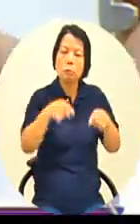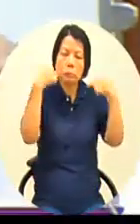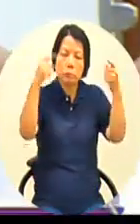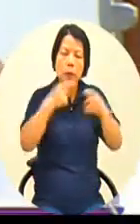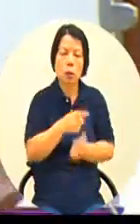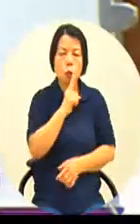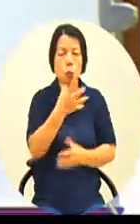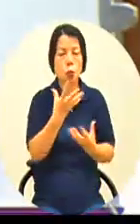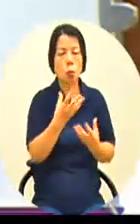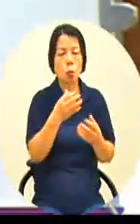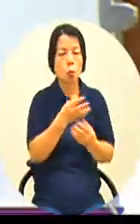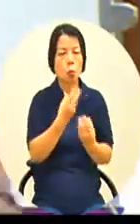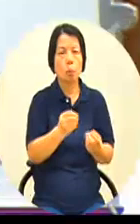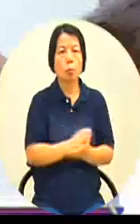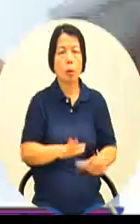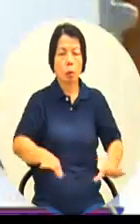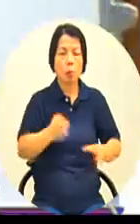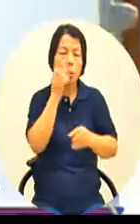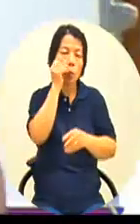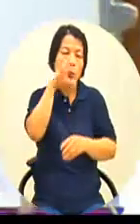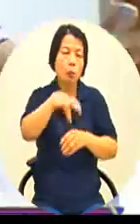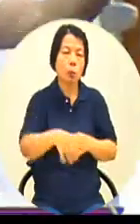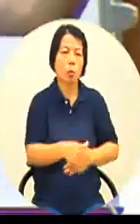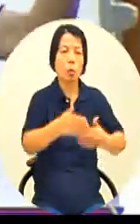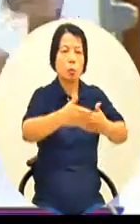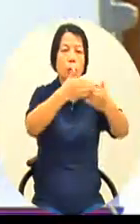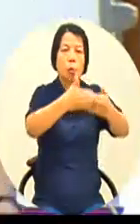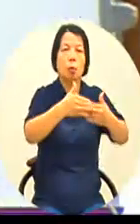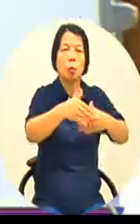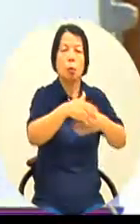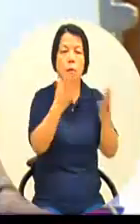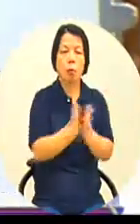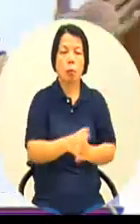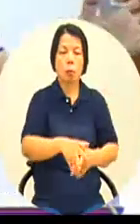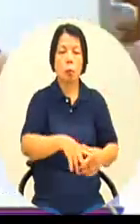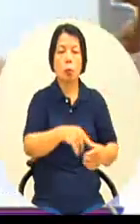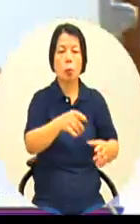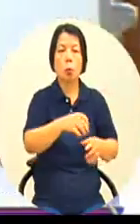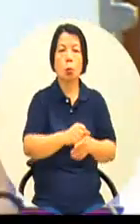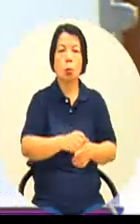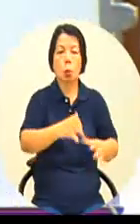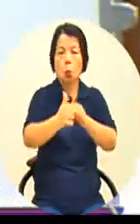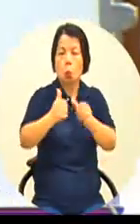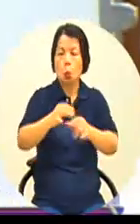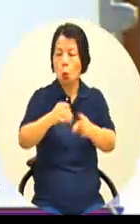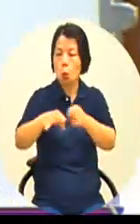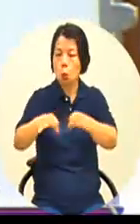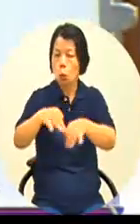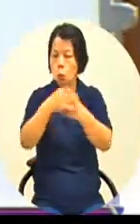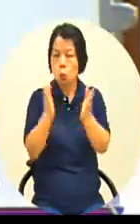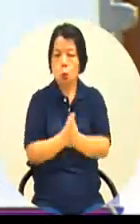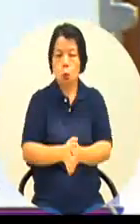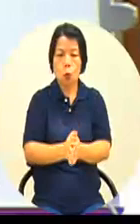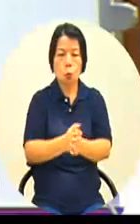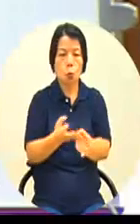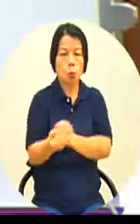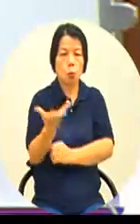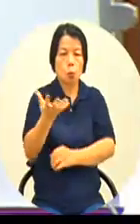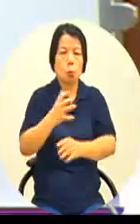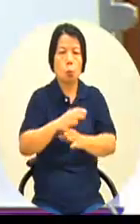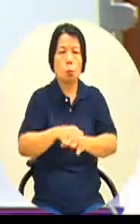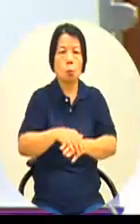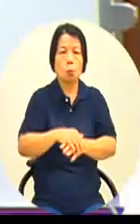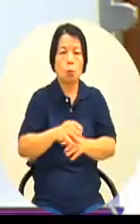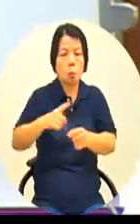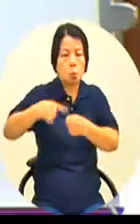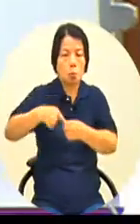拢。观光拢袂歹，中国客侪啊，拢百业拢非常好，那都不需要。啊，那你困难的时阵哦，我